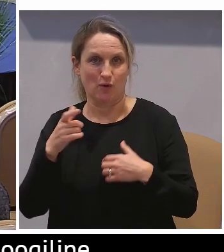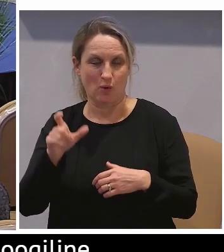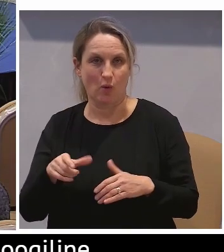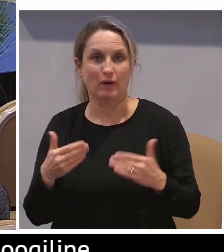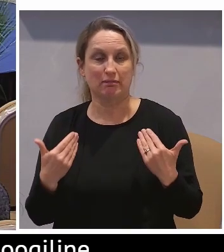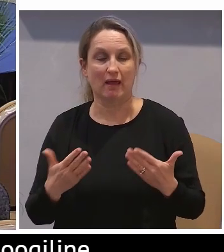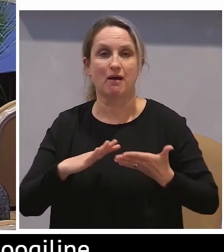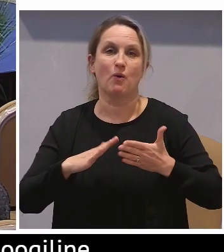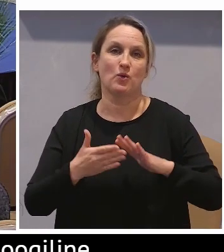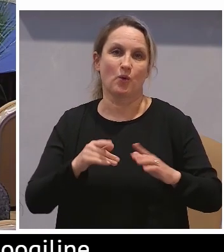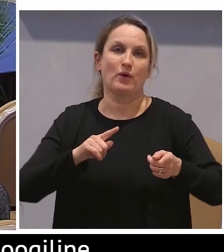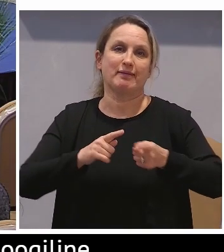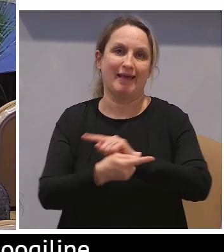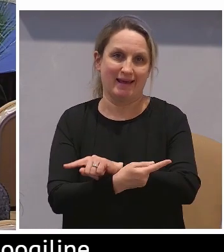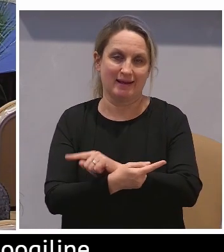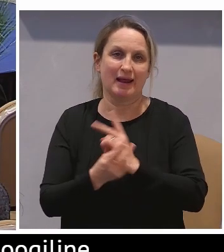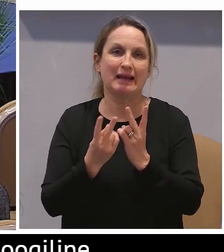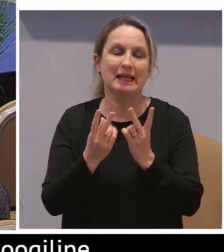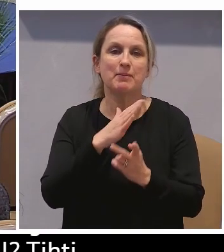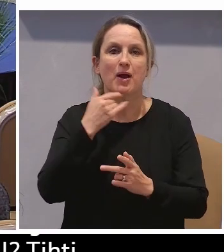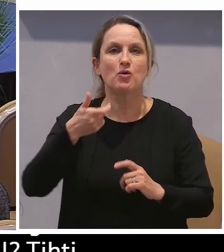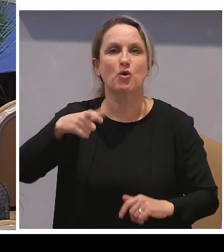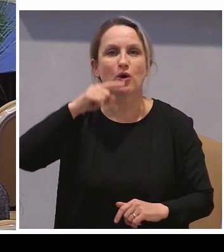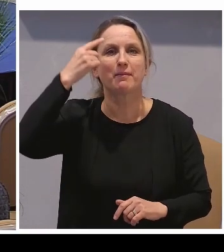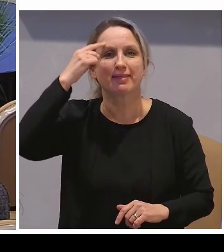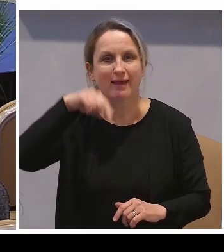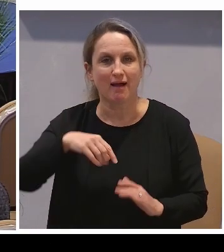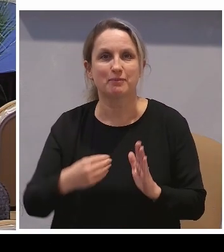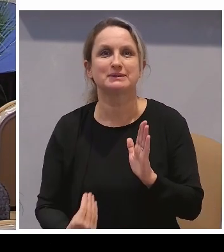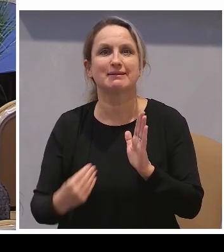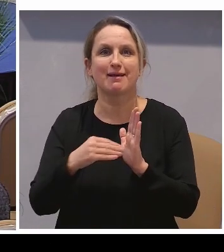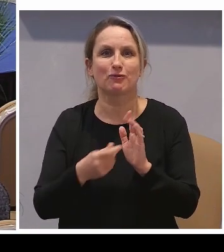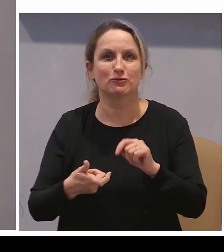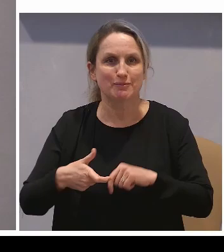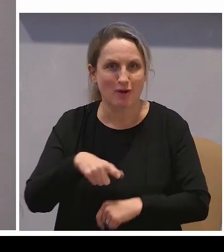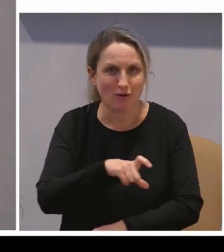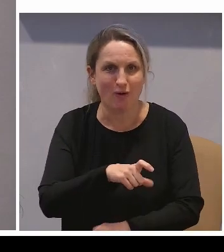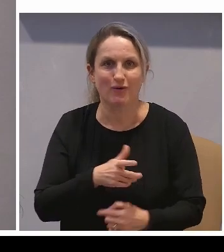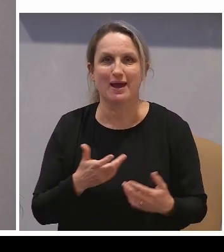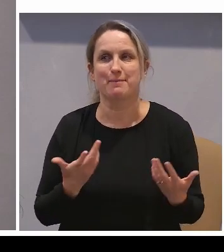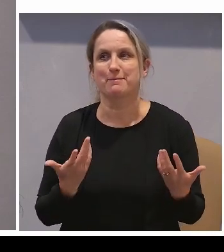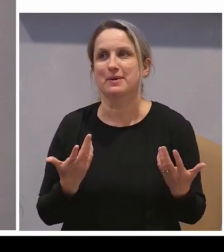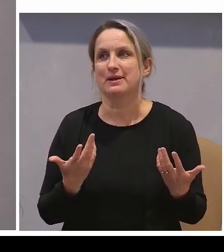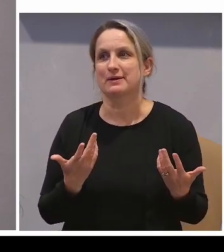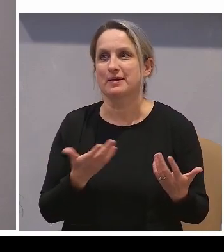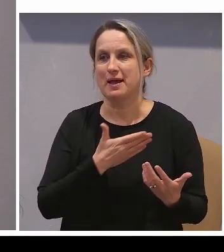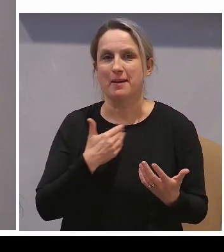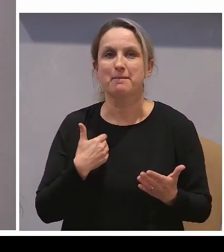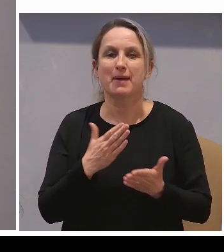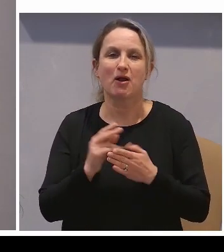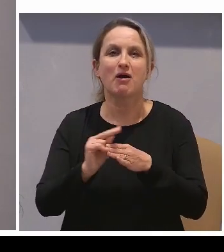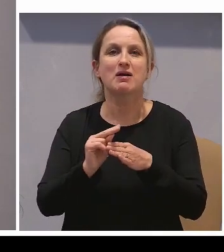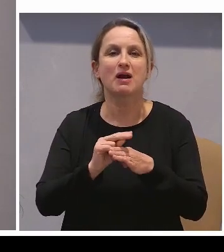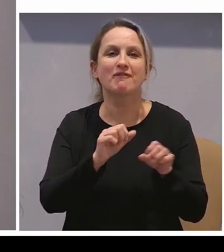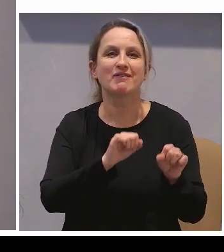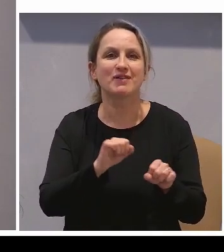on olukord teine. transferred Meil to on different nii palju rohkem specialists? teadmisi, me Many diagnoosime neid haigusi adults rohkem stuck ja, with their ja meil on pediatric ravivõimalused,